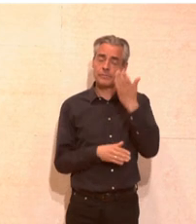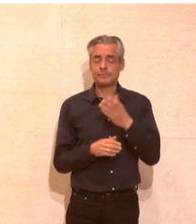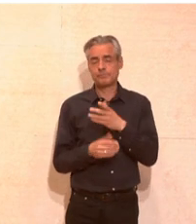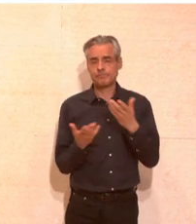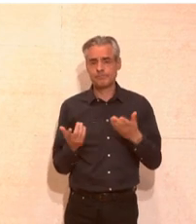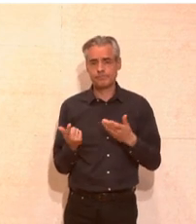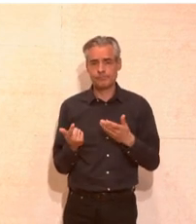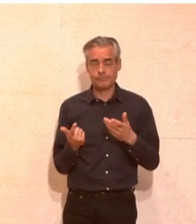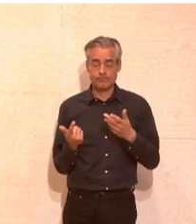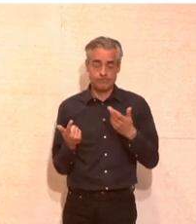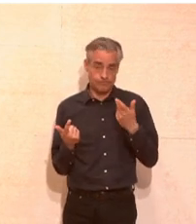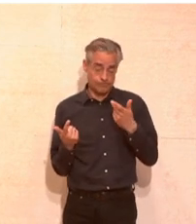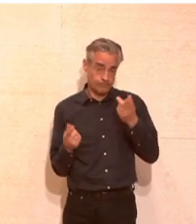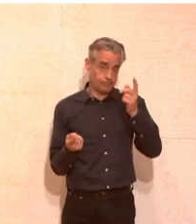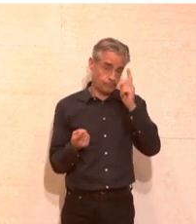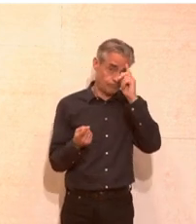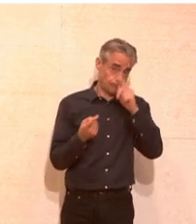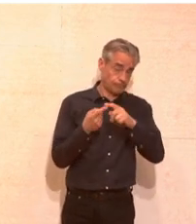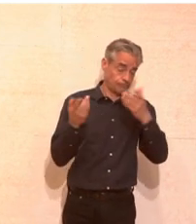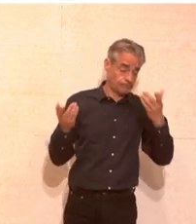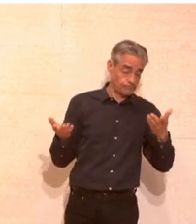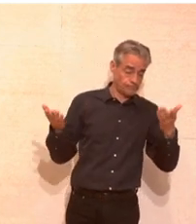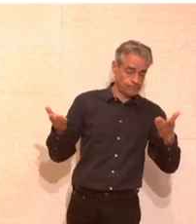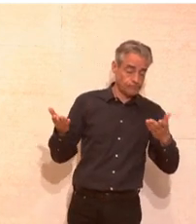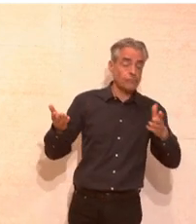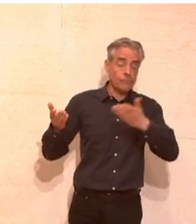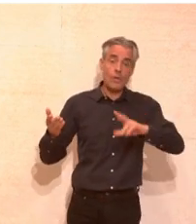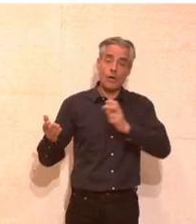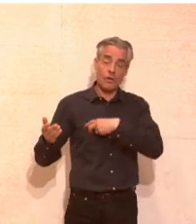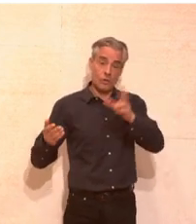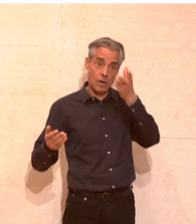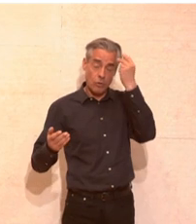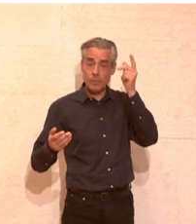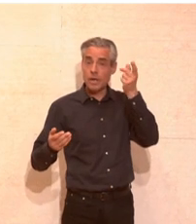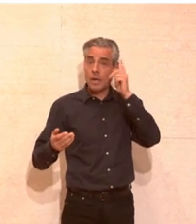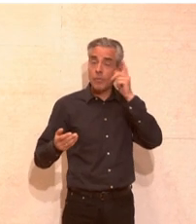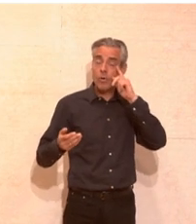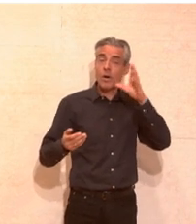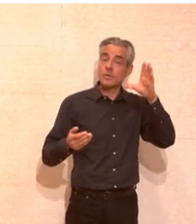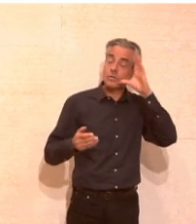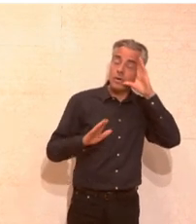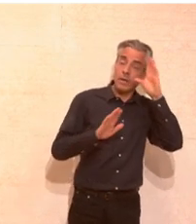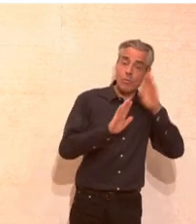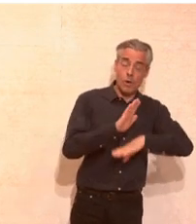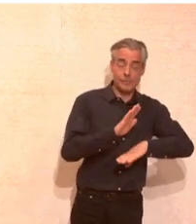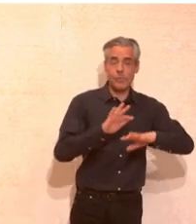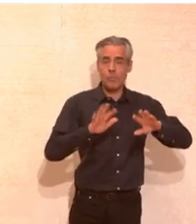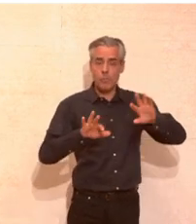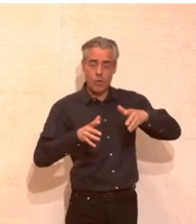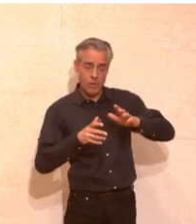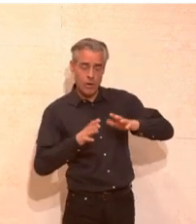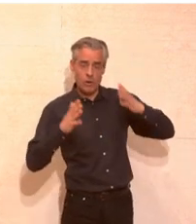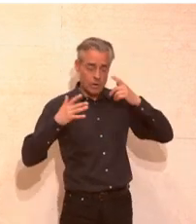Cotter sur le fait qu'on a compris comment fonctionnait cette privation de sommeil en regardant sur